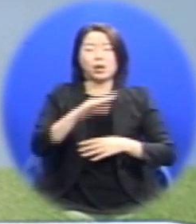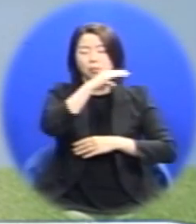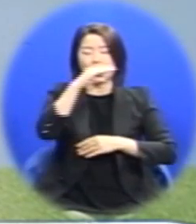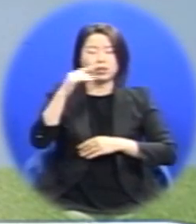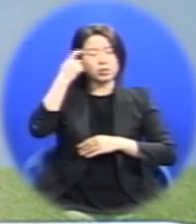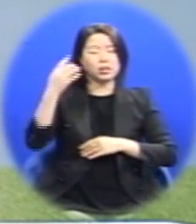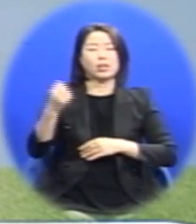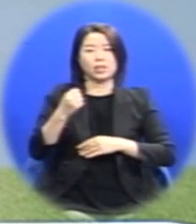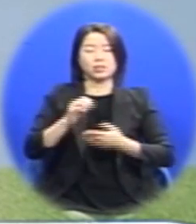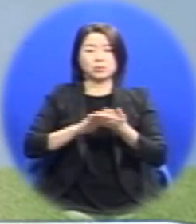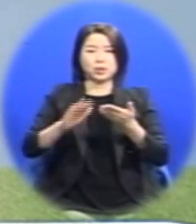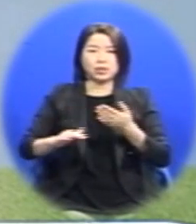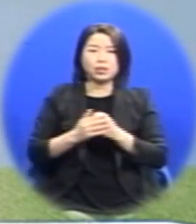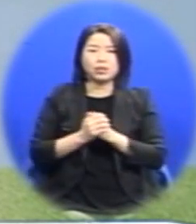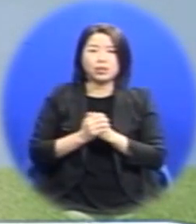옳겠다고